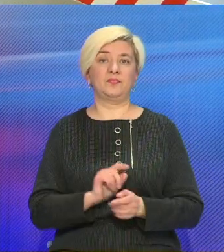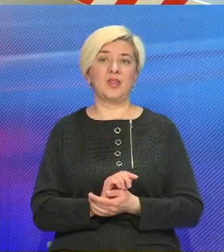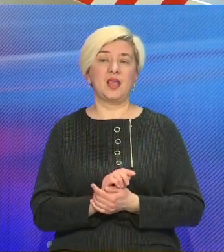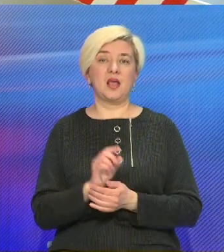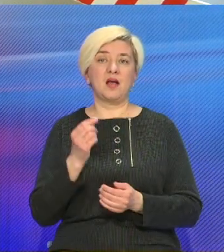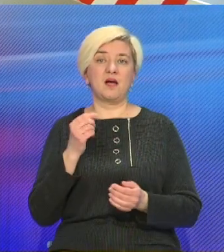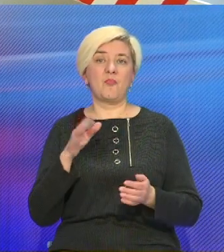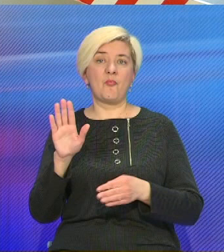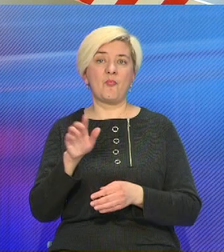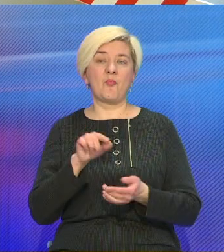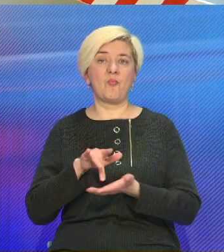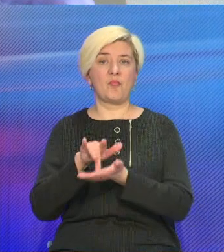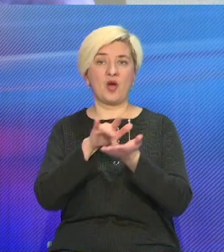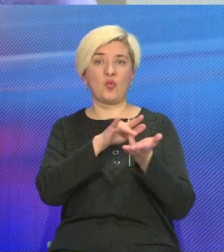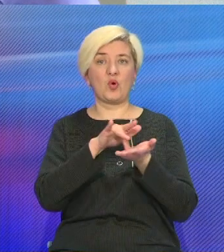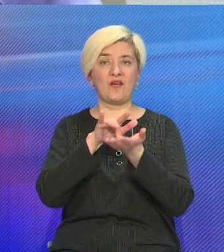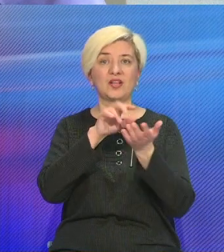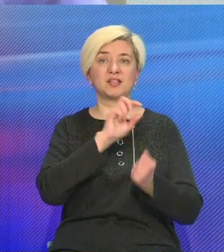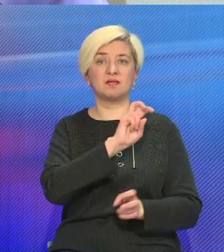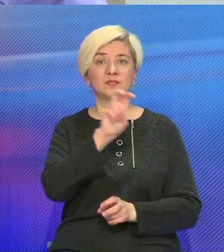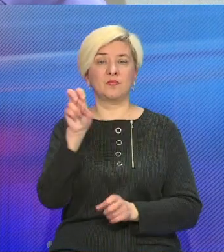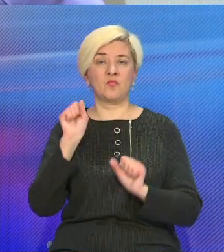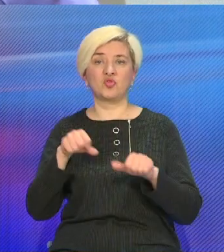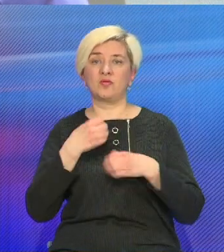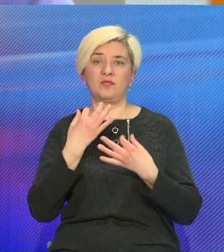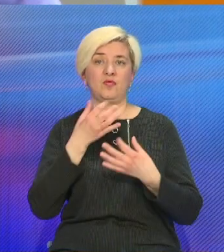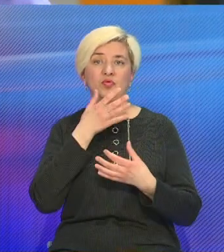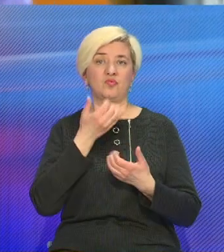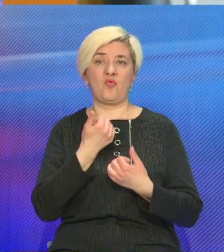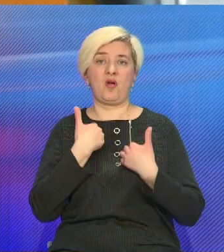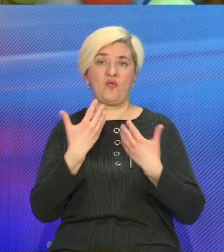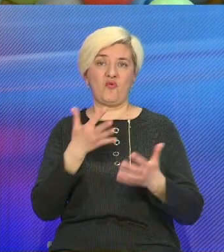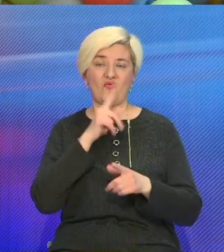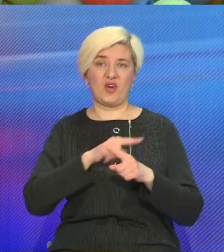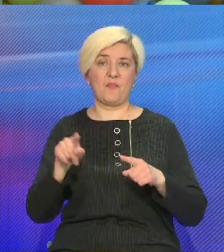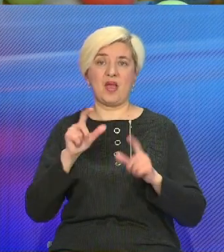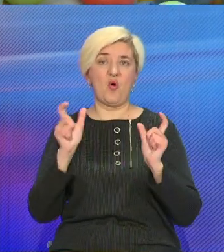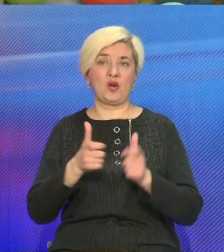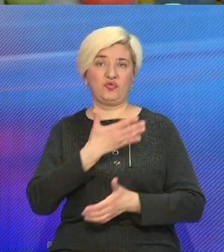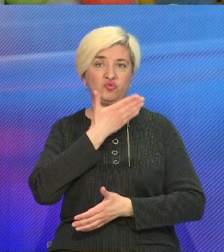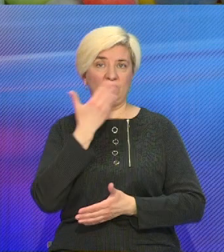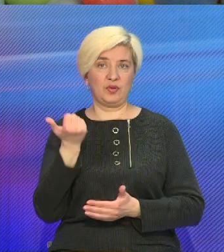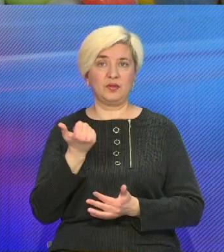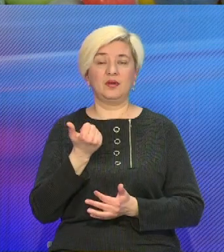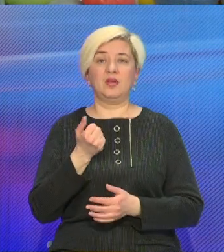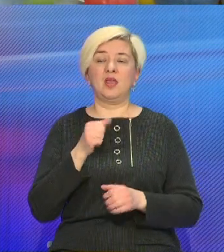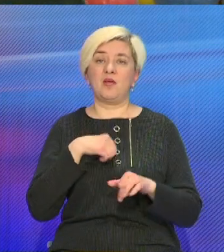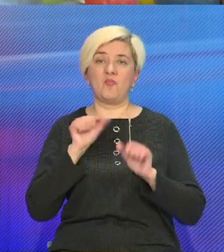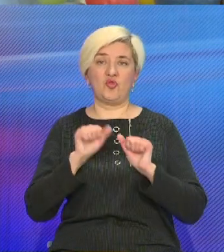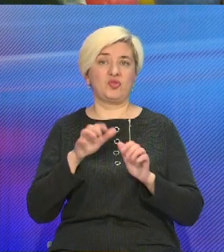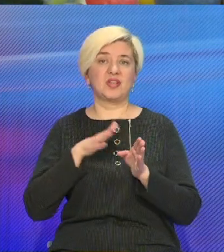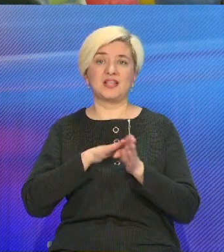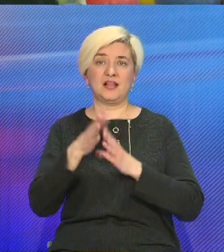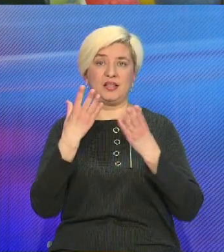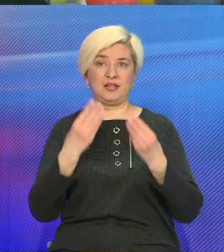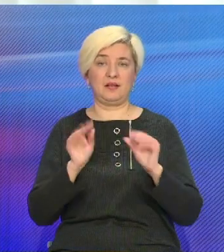слову, прогуливаться по ним посетители могут столько, сколько хотят, так как время на выставке не ограничено, и провести здесь можно хоть целый день.